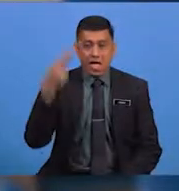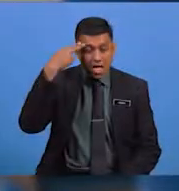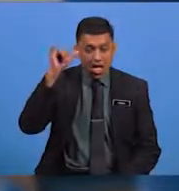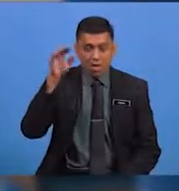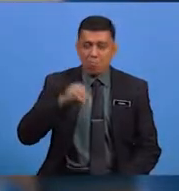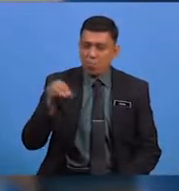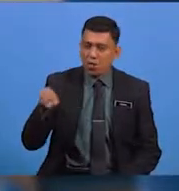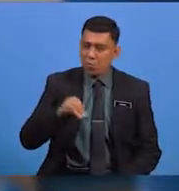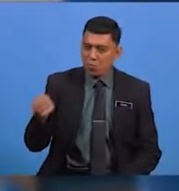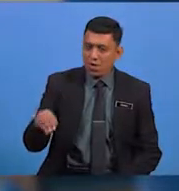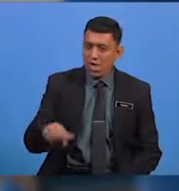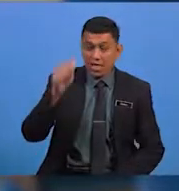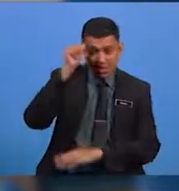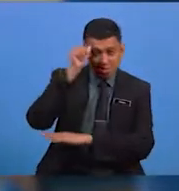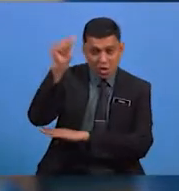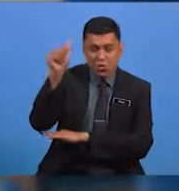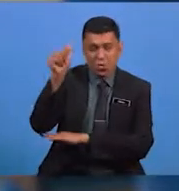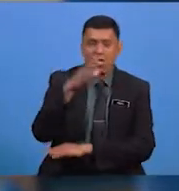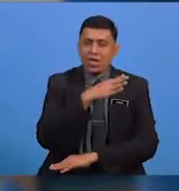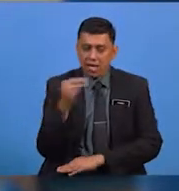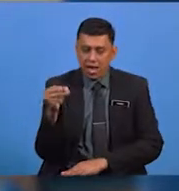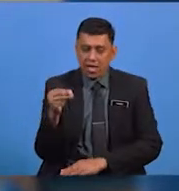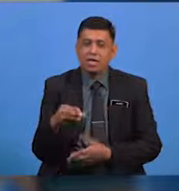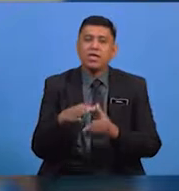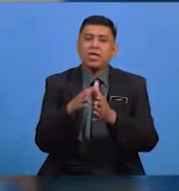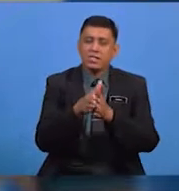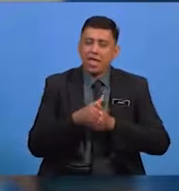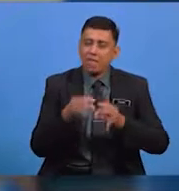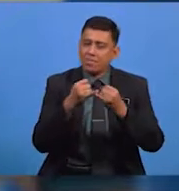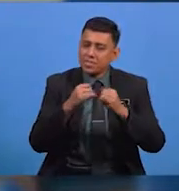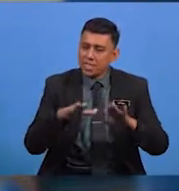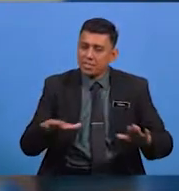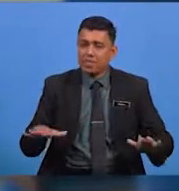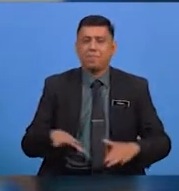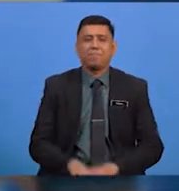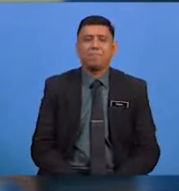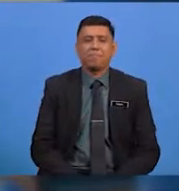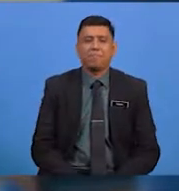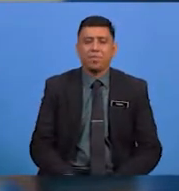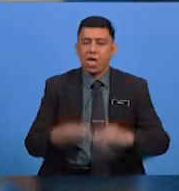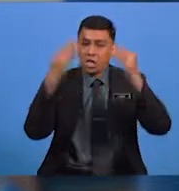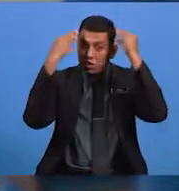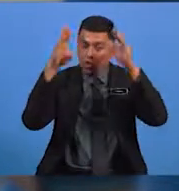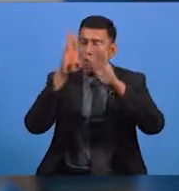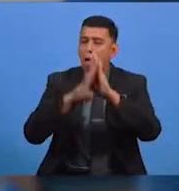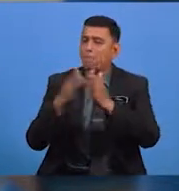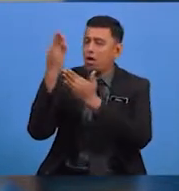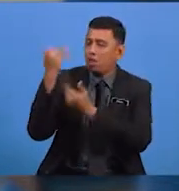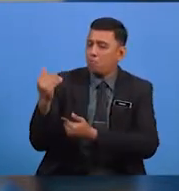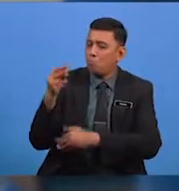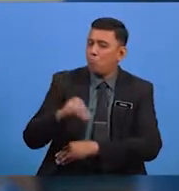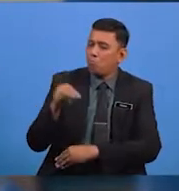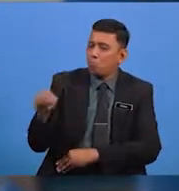murid-murid. Assalamualaikum dan salam sejahtera. Cikgu berharap